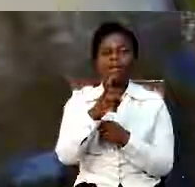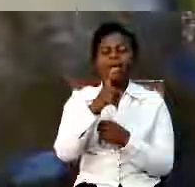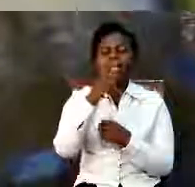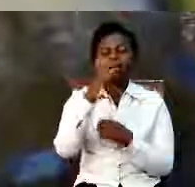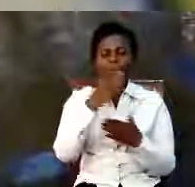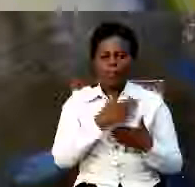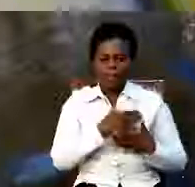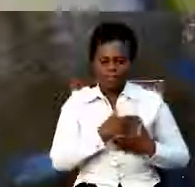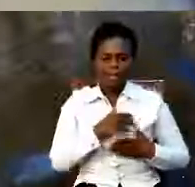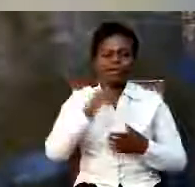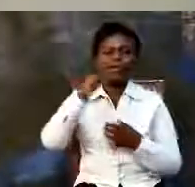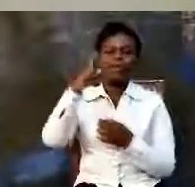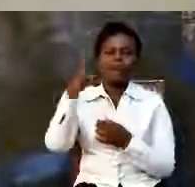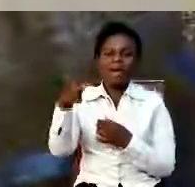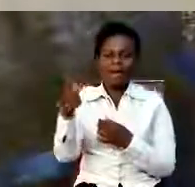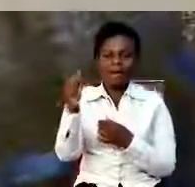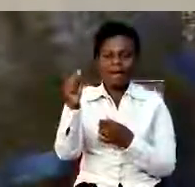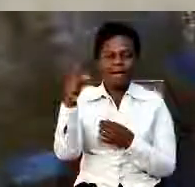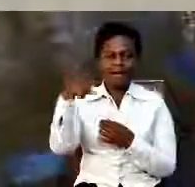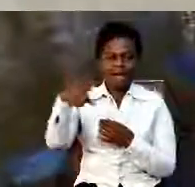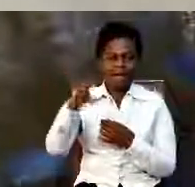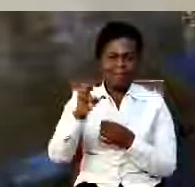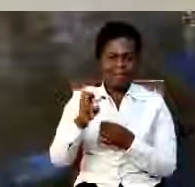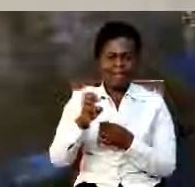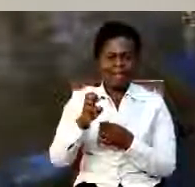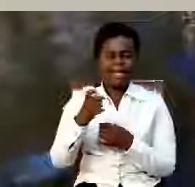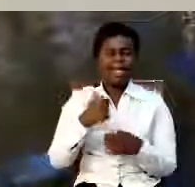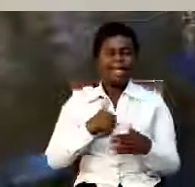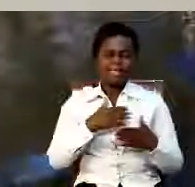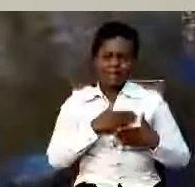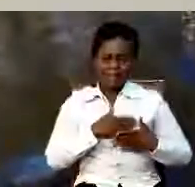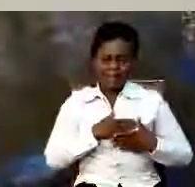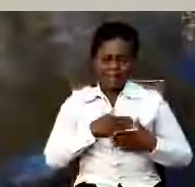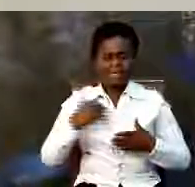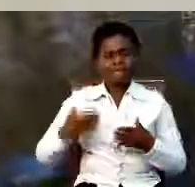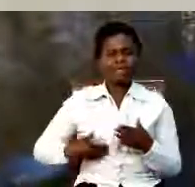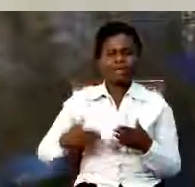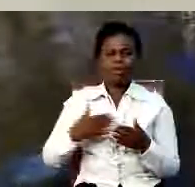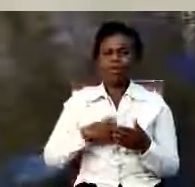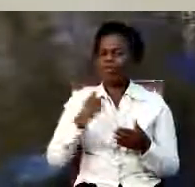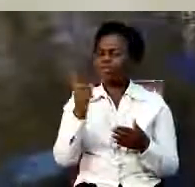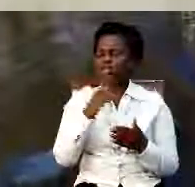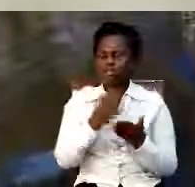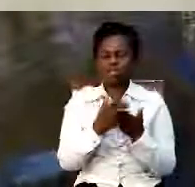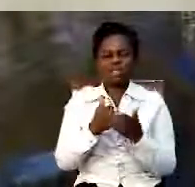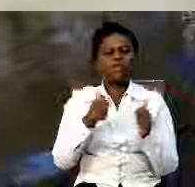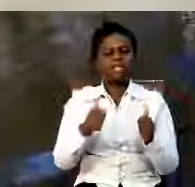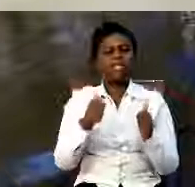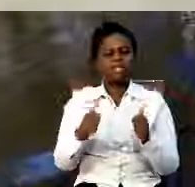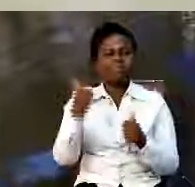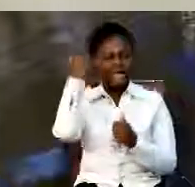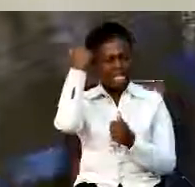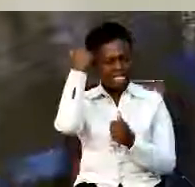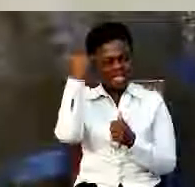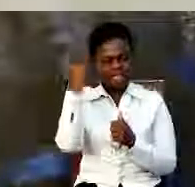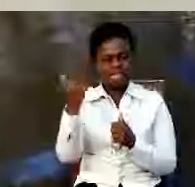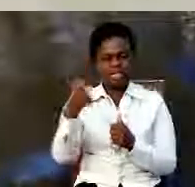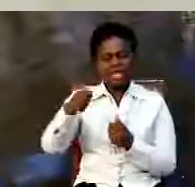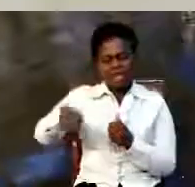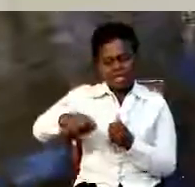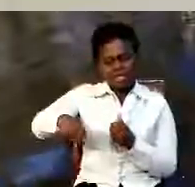Agape. Ninampenda mke wangu si kwa sababu nategemea atanitii, atanipikia ugali